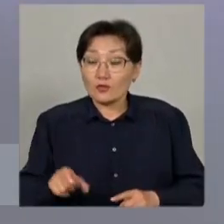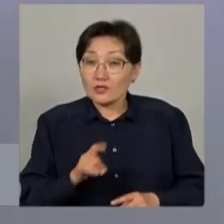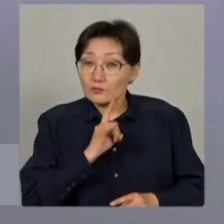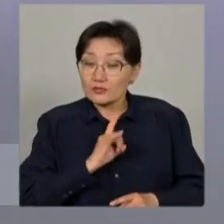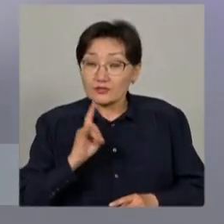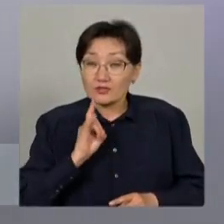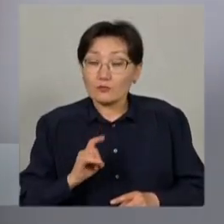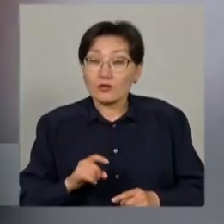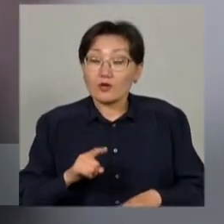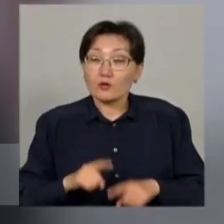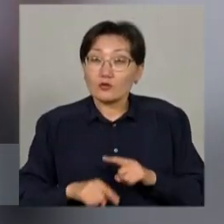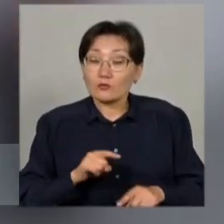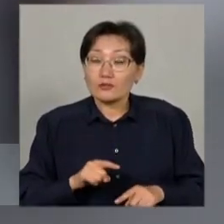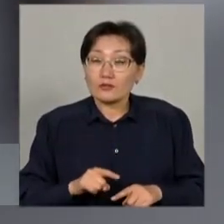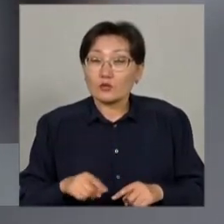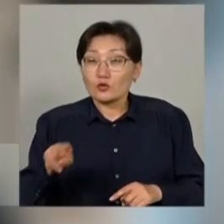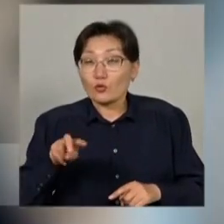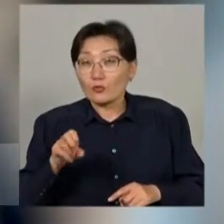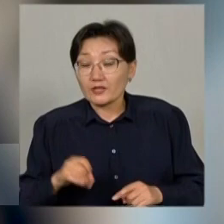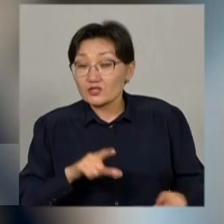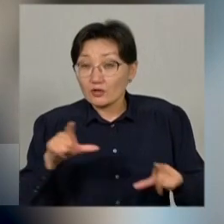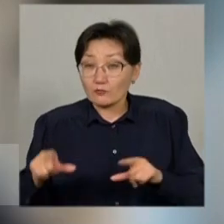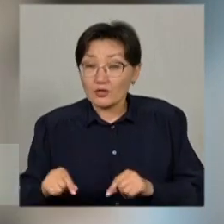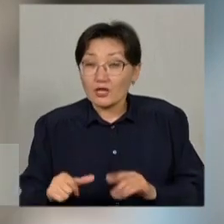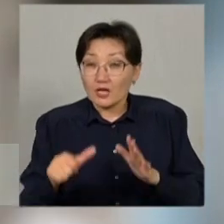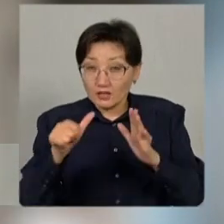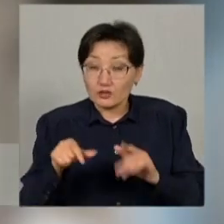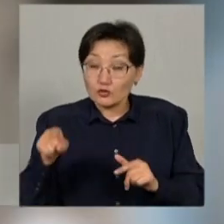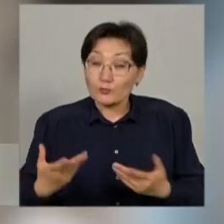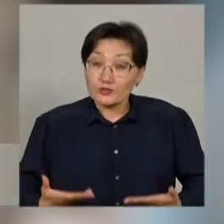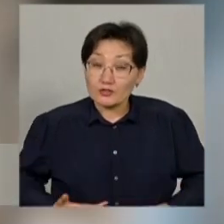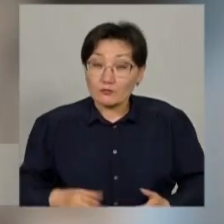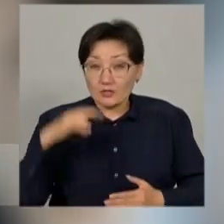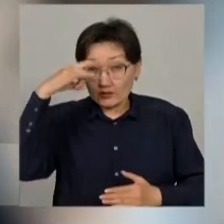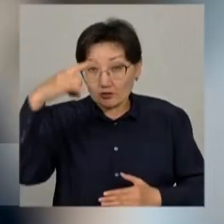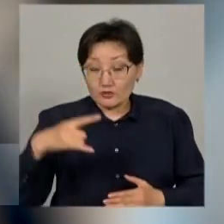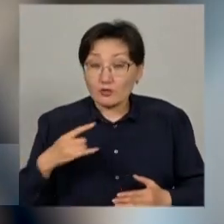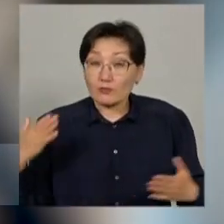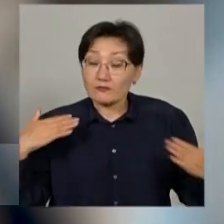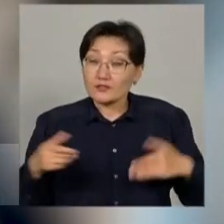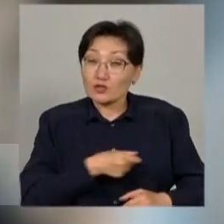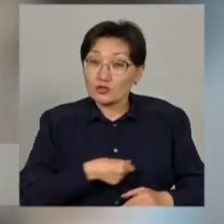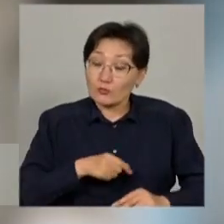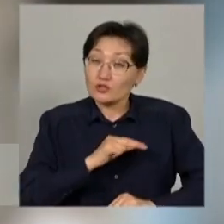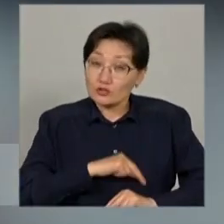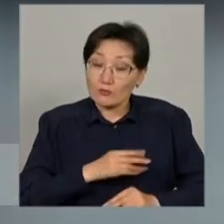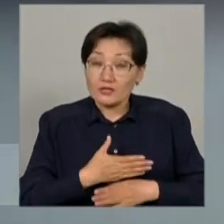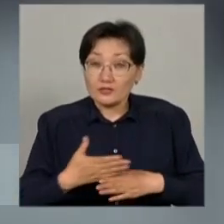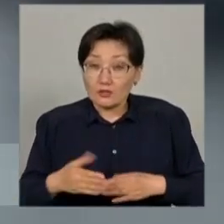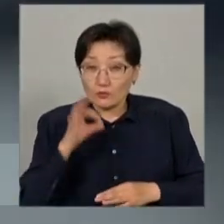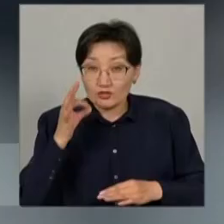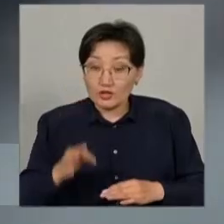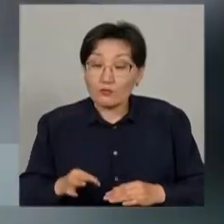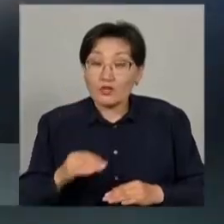отанынан жырақ кеткендердің бірі. Дубайға қоныс аударғанына жарты жылдан асыпты. Қазақстанда фитнес жаттықтырушы болып, жұмыс істеген кейін